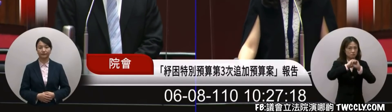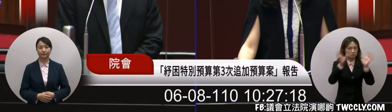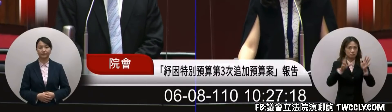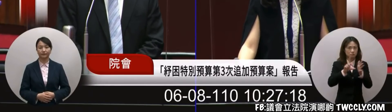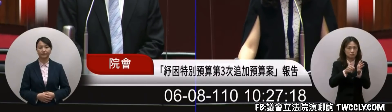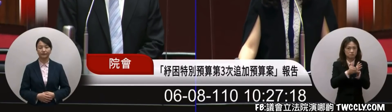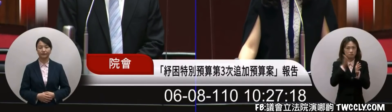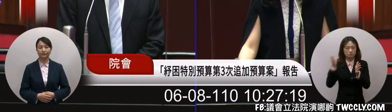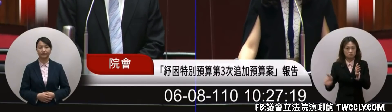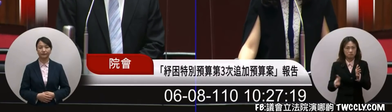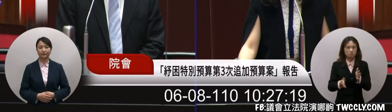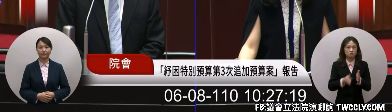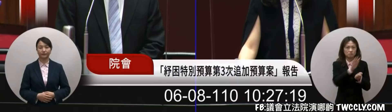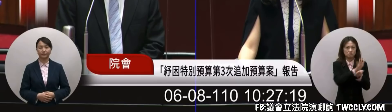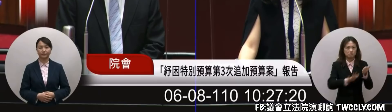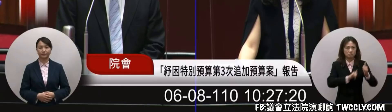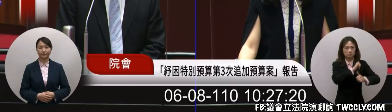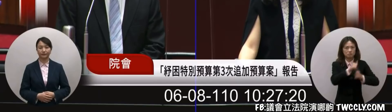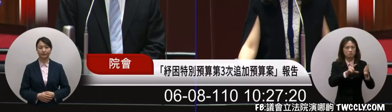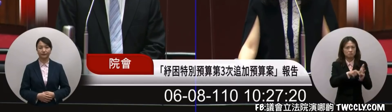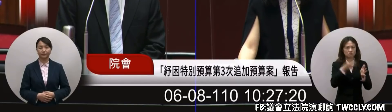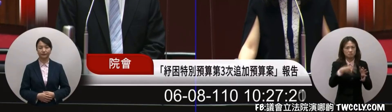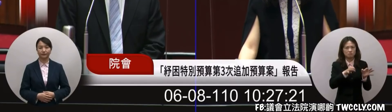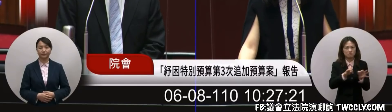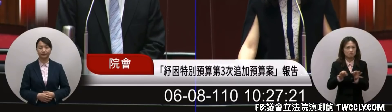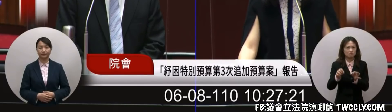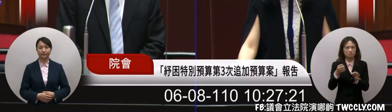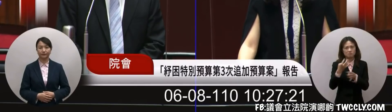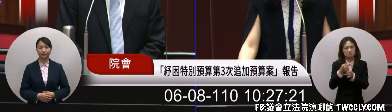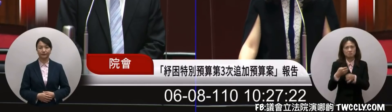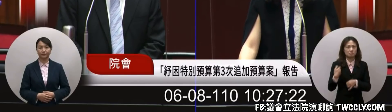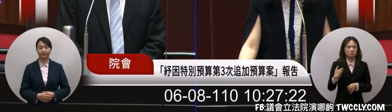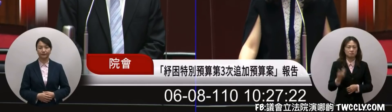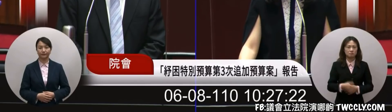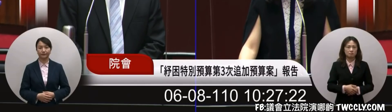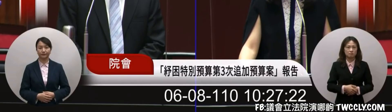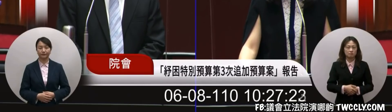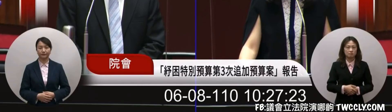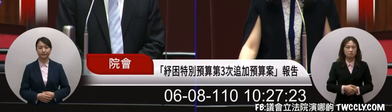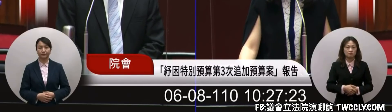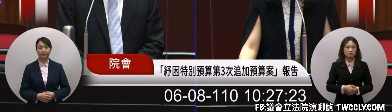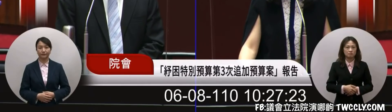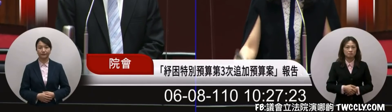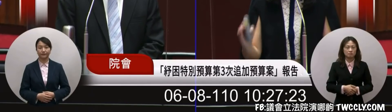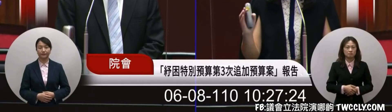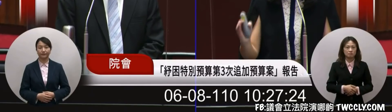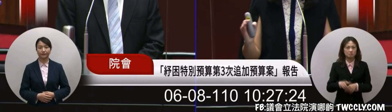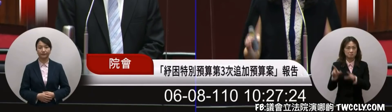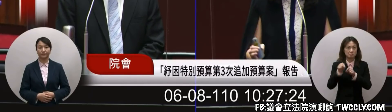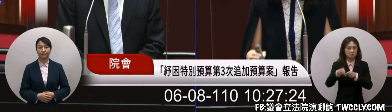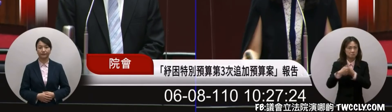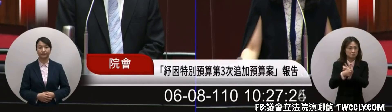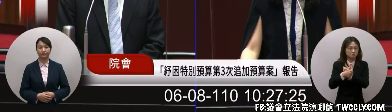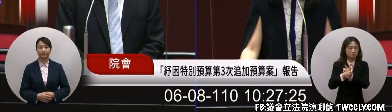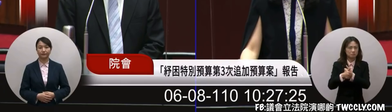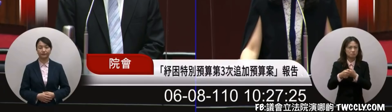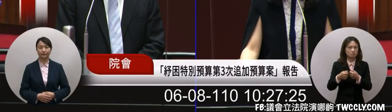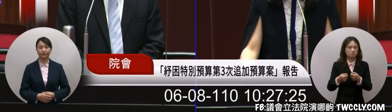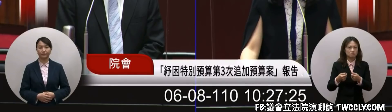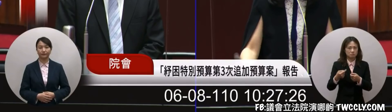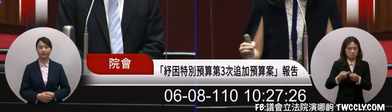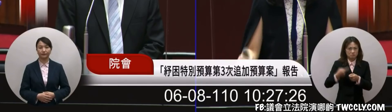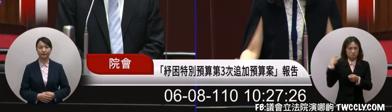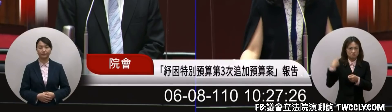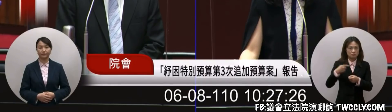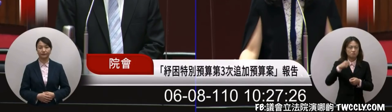民生经济的重创，这个时间也不知道拖到什么时候。我想这一次的这个经验，我们可以看到，我们过去台湾确实在疫情的